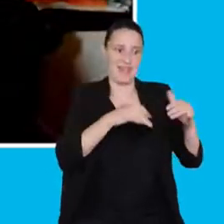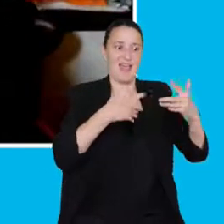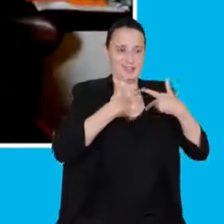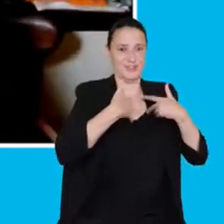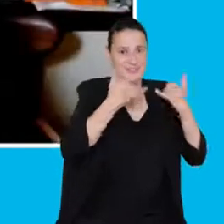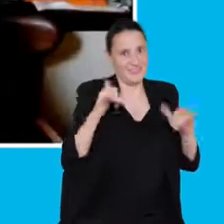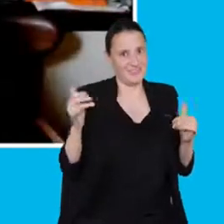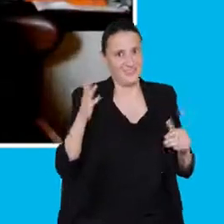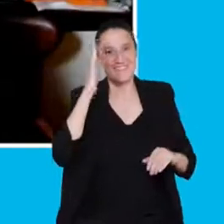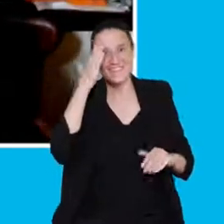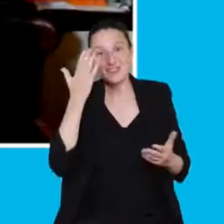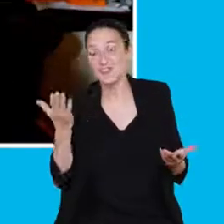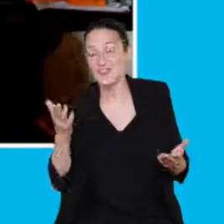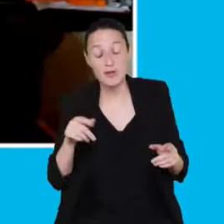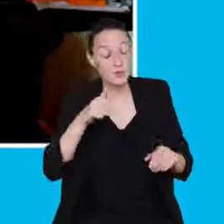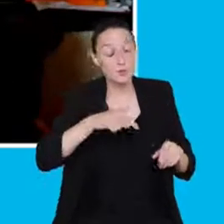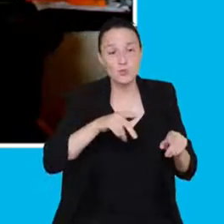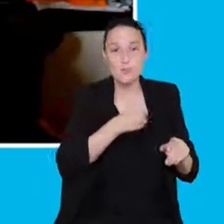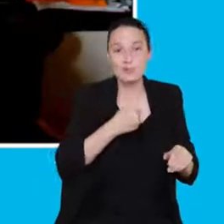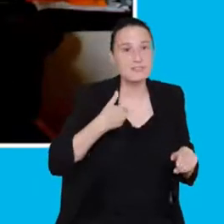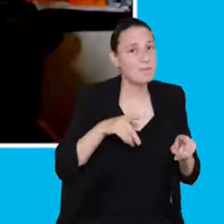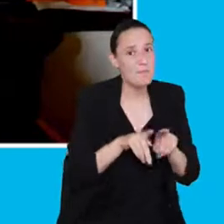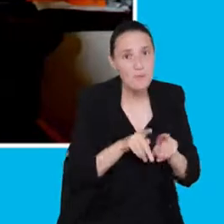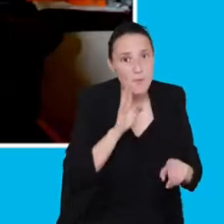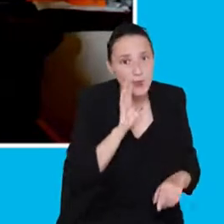mamy sytuację podobną, powiedziałbym.